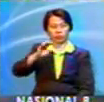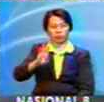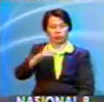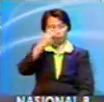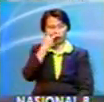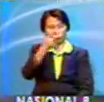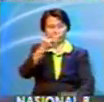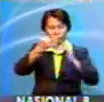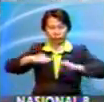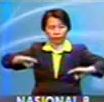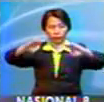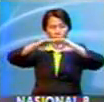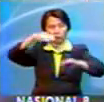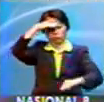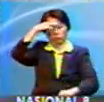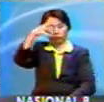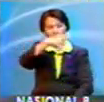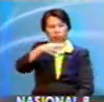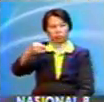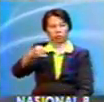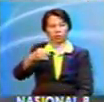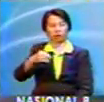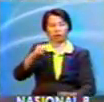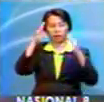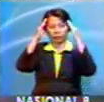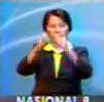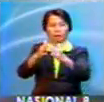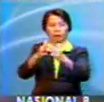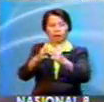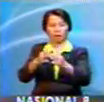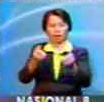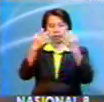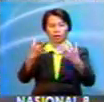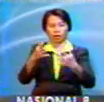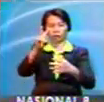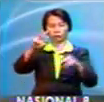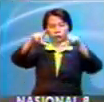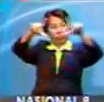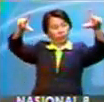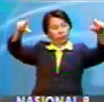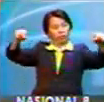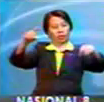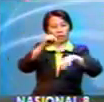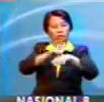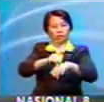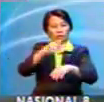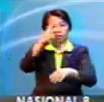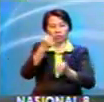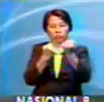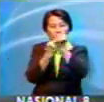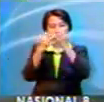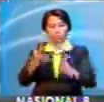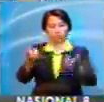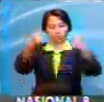menyaksikan perlawanan akhir antara Johor Darul Takzim dan Pahang. Sebanyak 2 skrin gergasi dipasang untuk penyokong